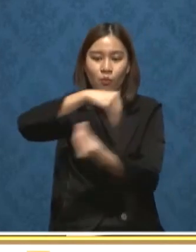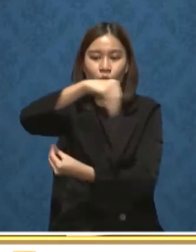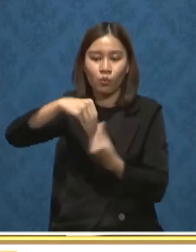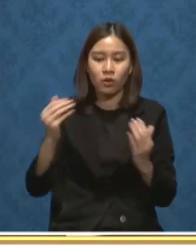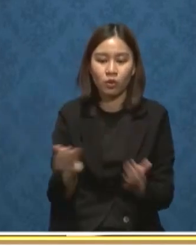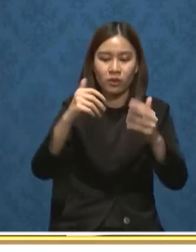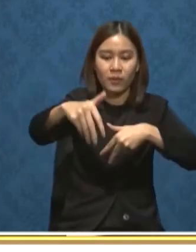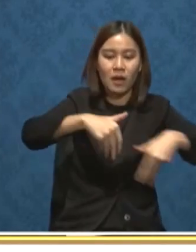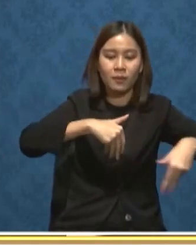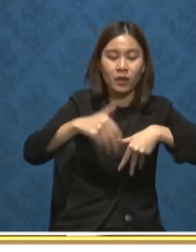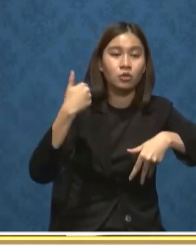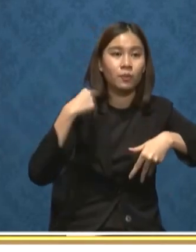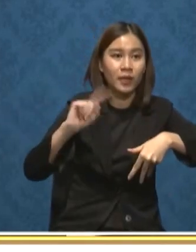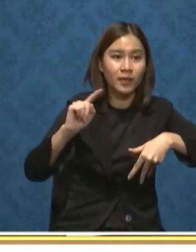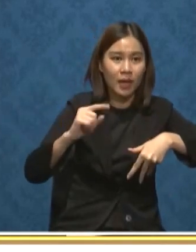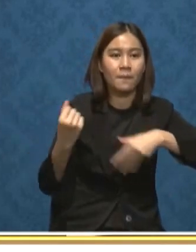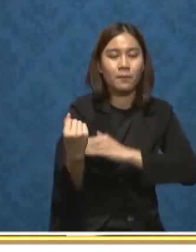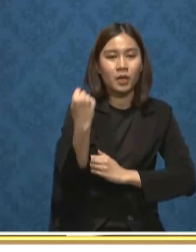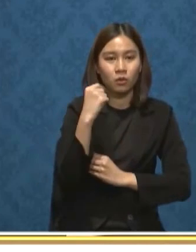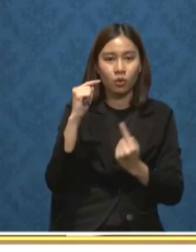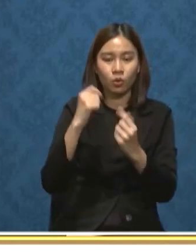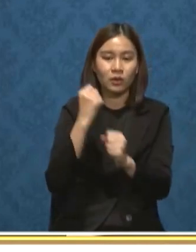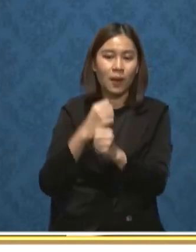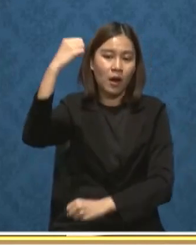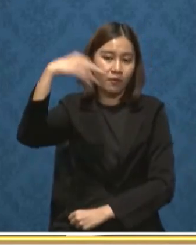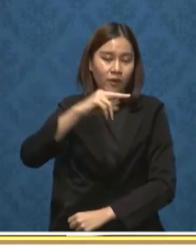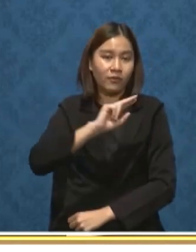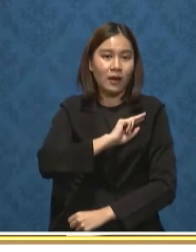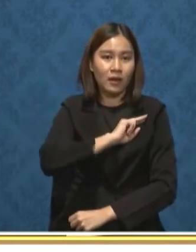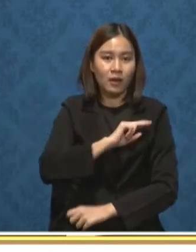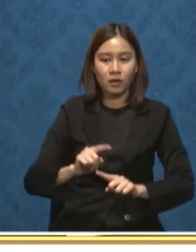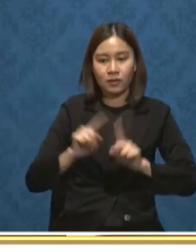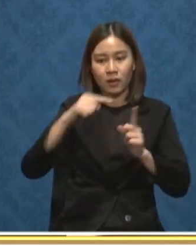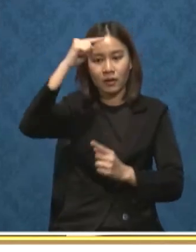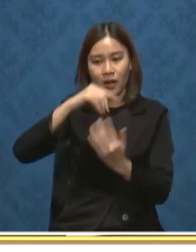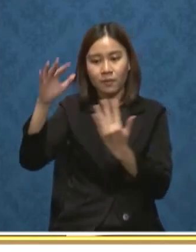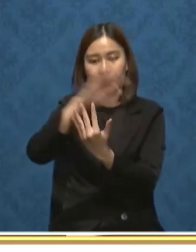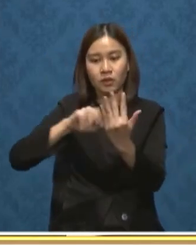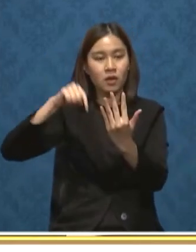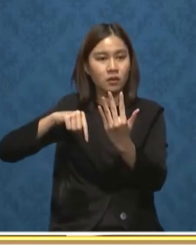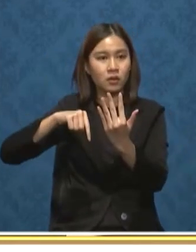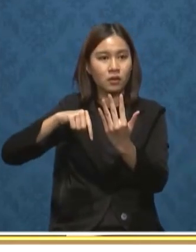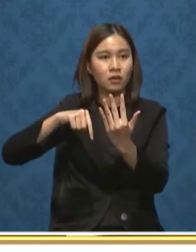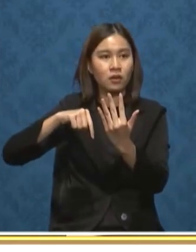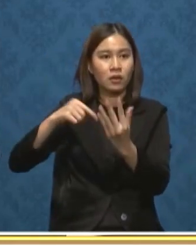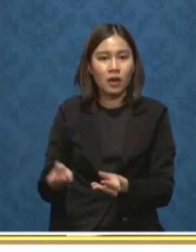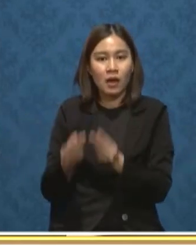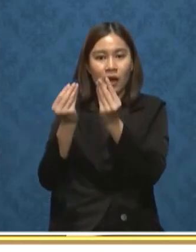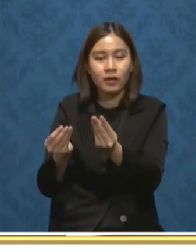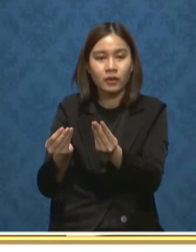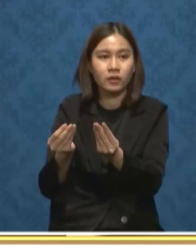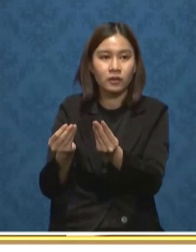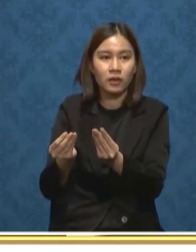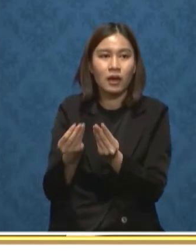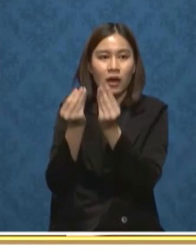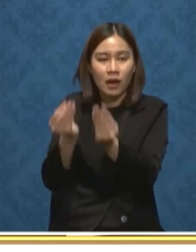ส่งเสิมใหปชนเขามีความมนคงในกผลิไฟฟ้าดวยตัวเองแต่ของเราเอาไปป้อนเอาสัประทาน